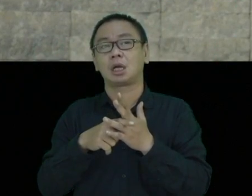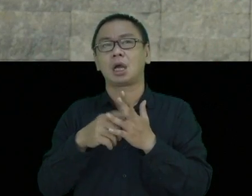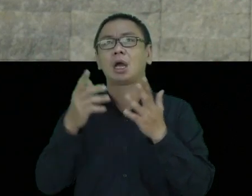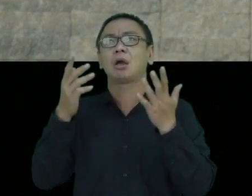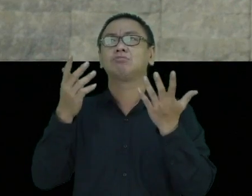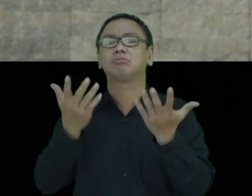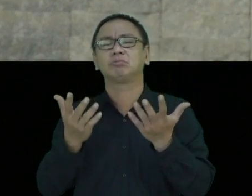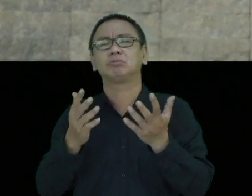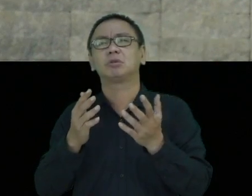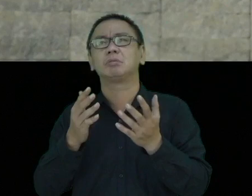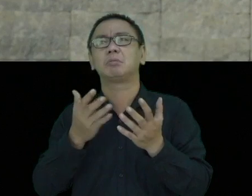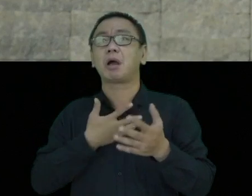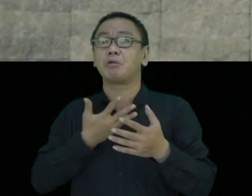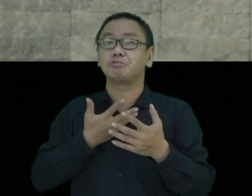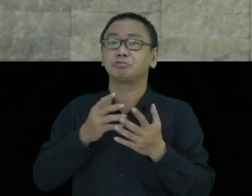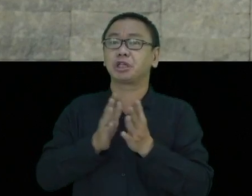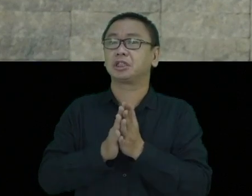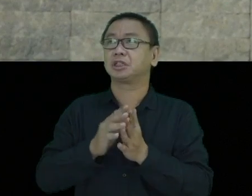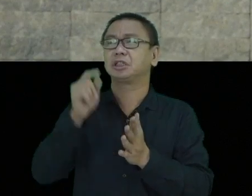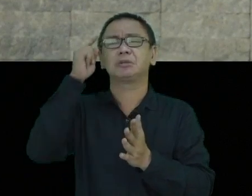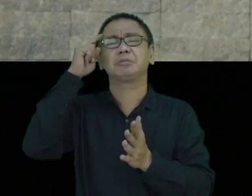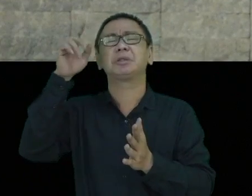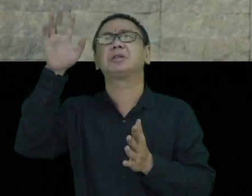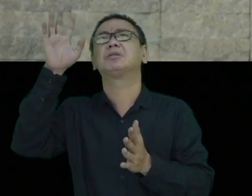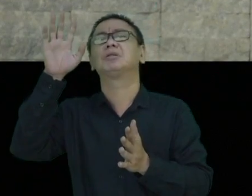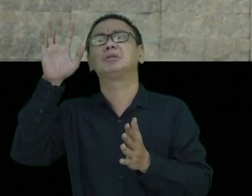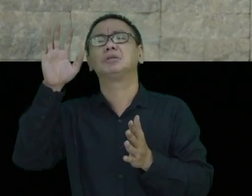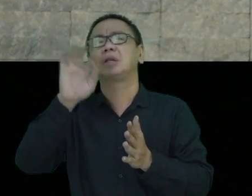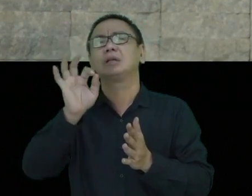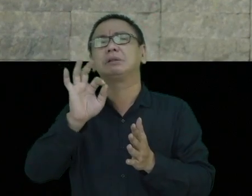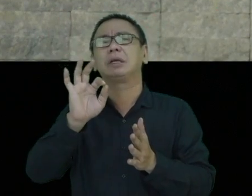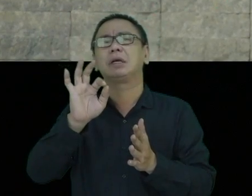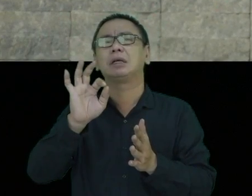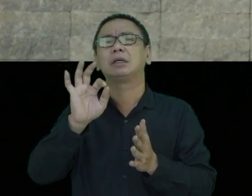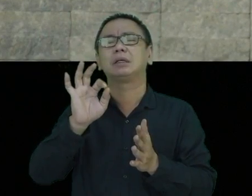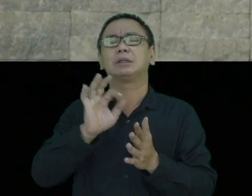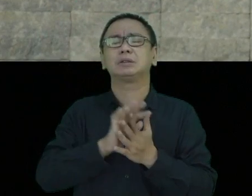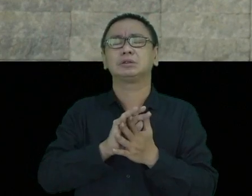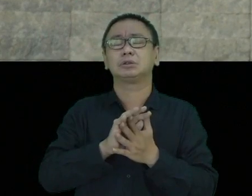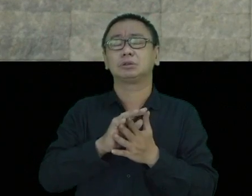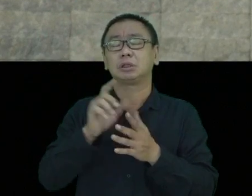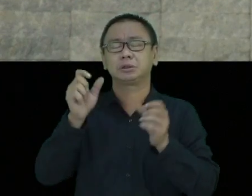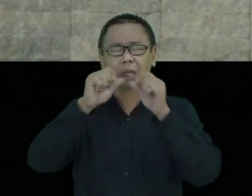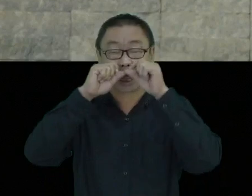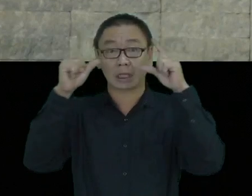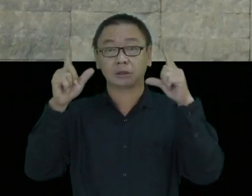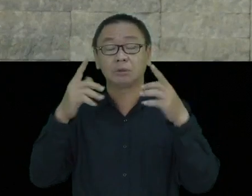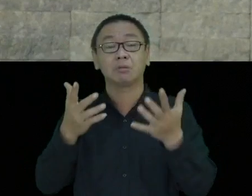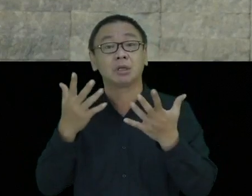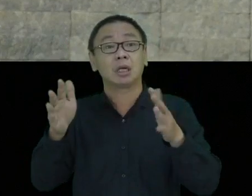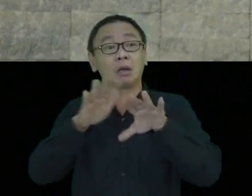harapkan belum juga ada sesuatu yang jelas. Bagaimana juga mau damai